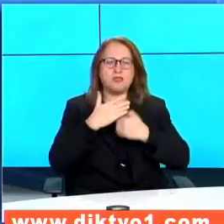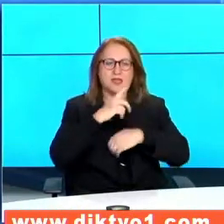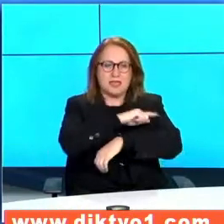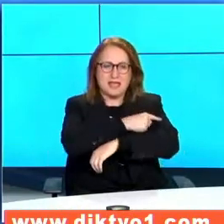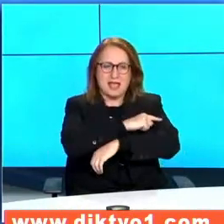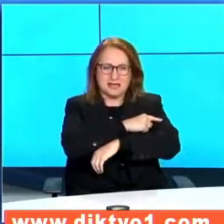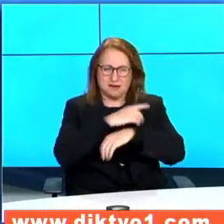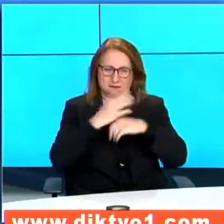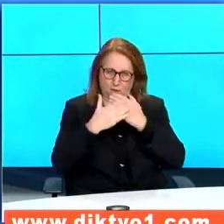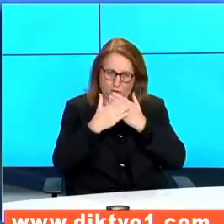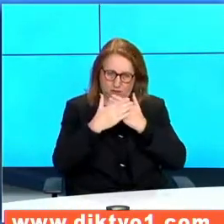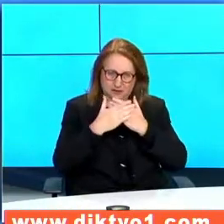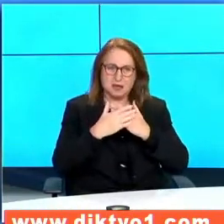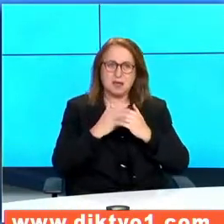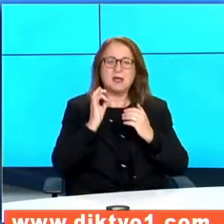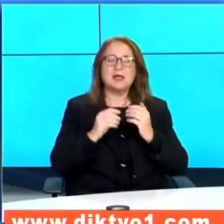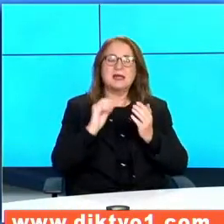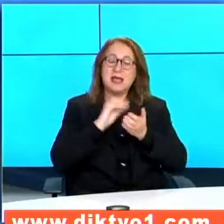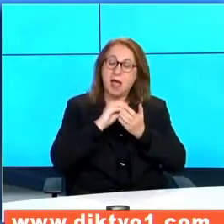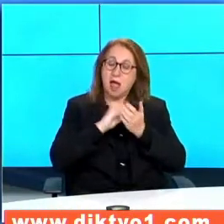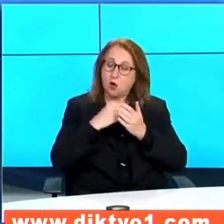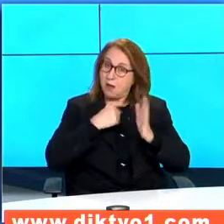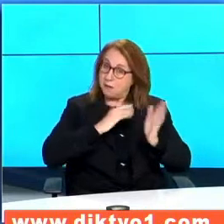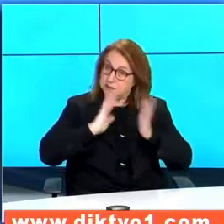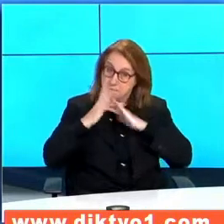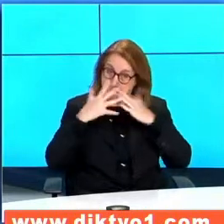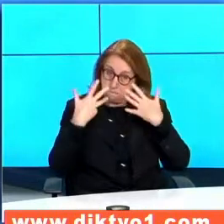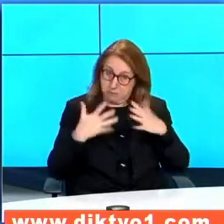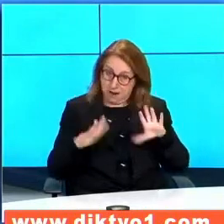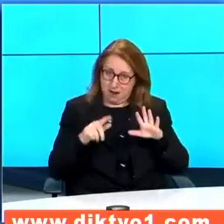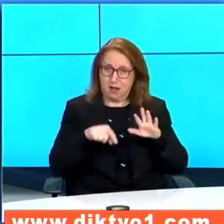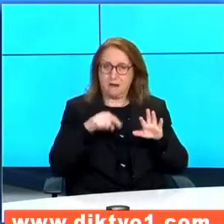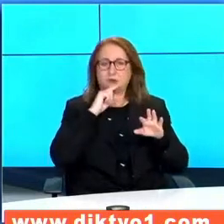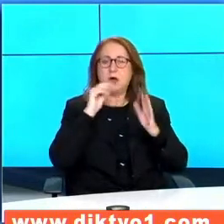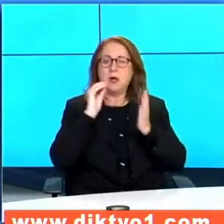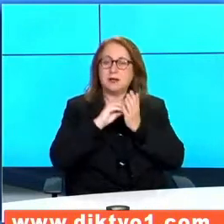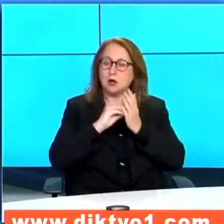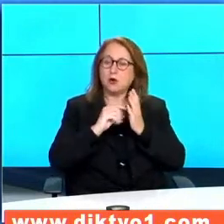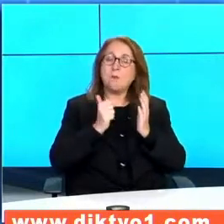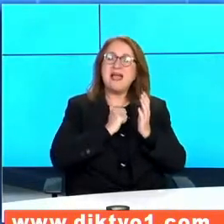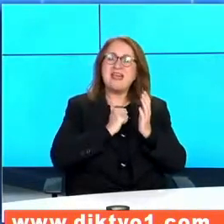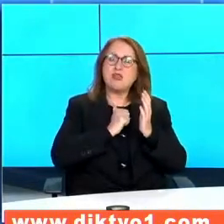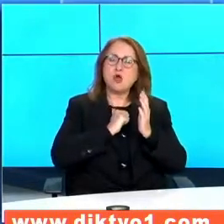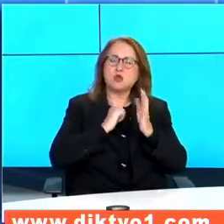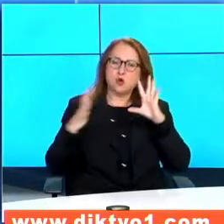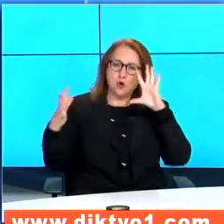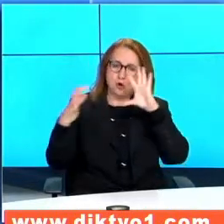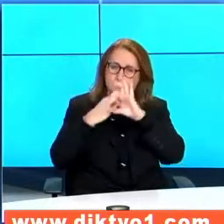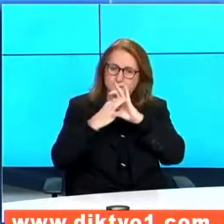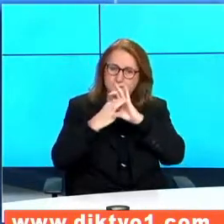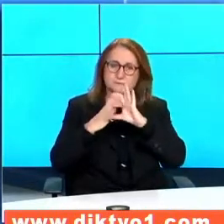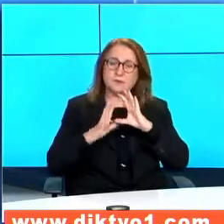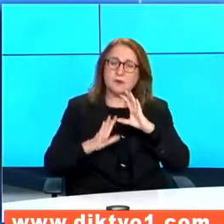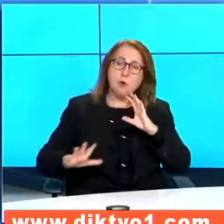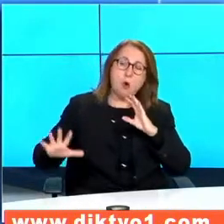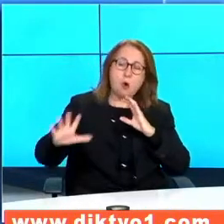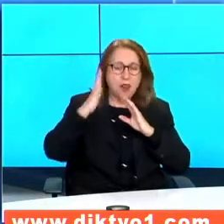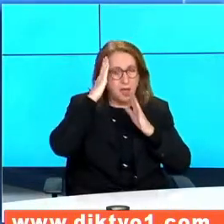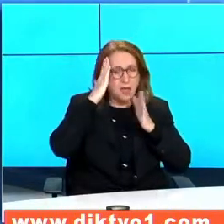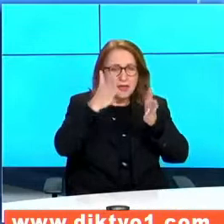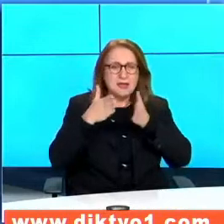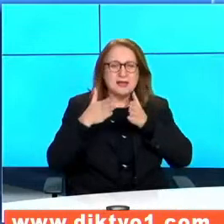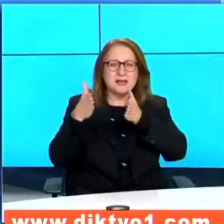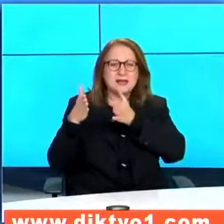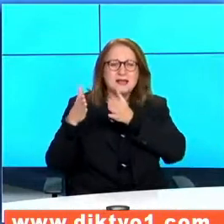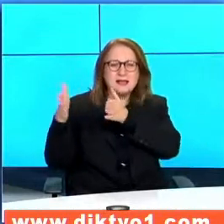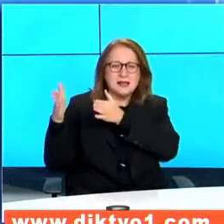παράλληλα έχουμε εξασφαλίσει από τον ιδιωτικό τομέα σε συνεργασία μαζί του το σύνολο των κλινών ΜΕΘ